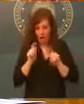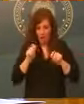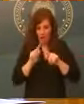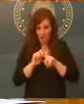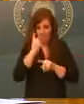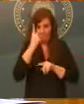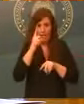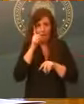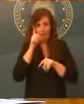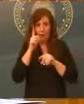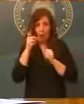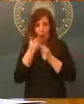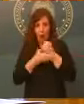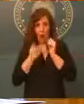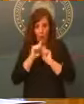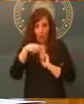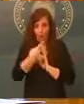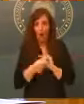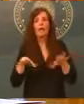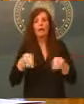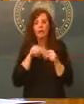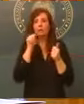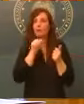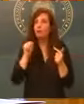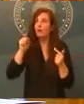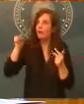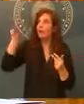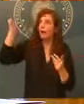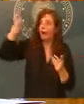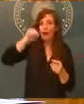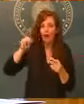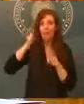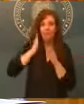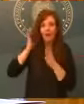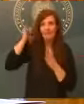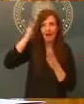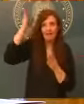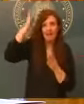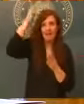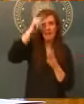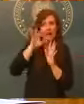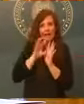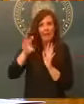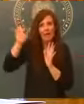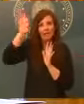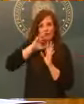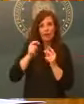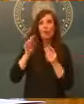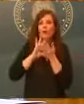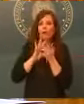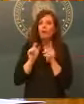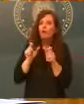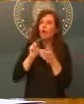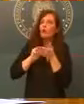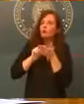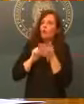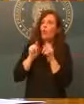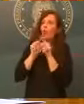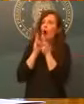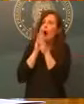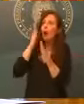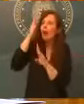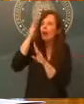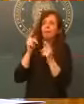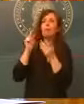inizierò a girare regione per regione, ufficio scolastico regionale per ufficio scolastico regionale, scuola per